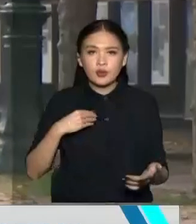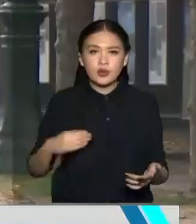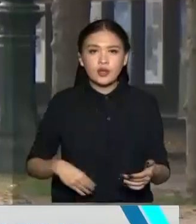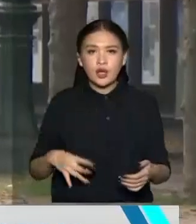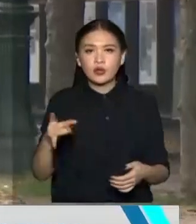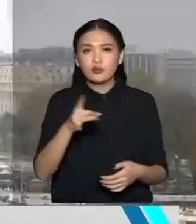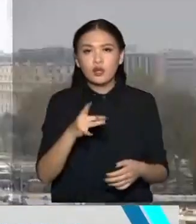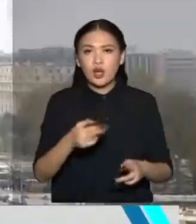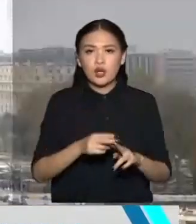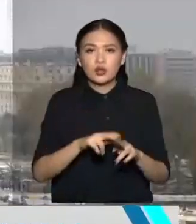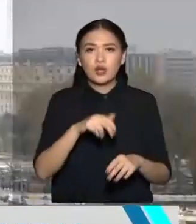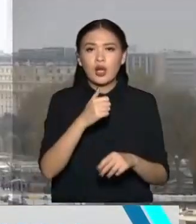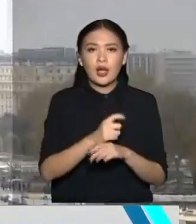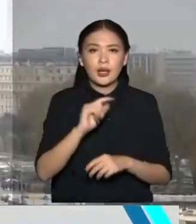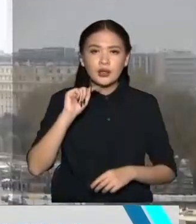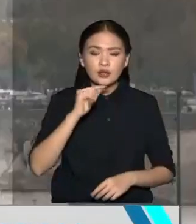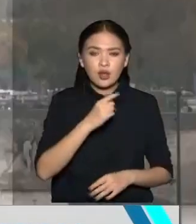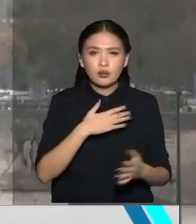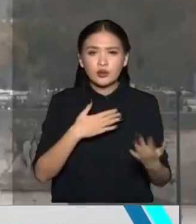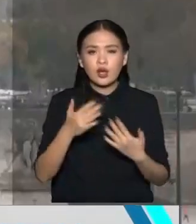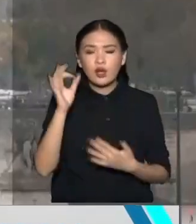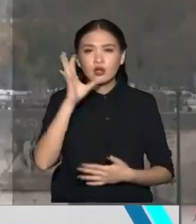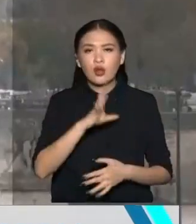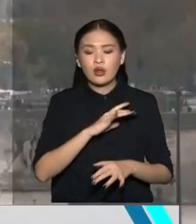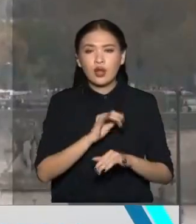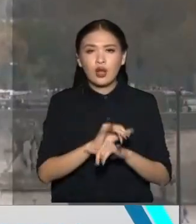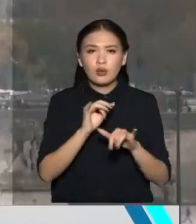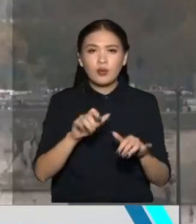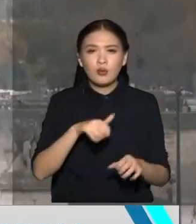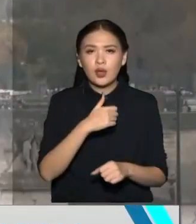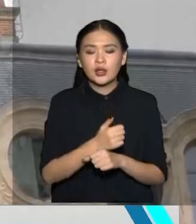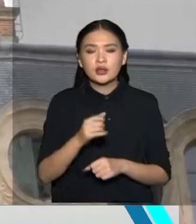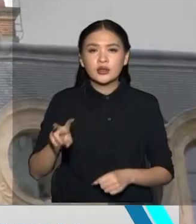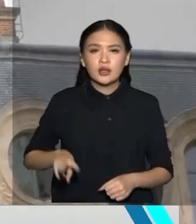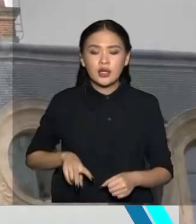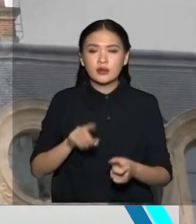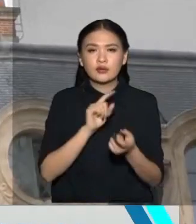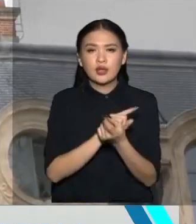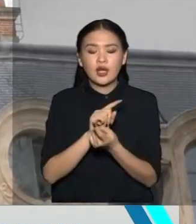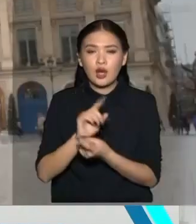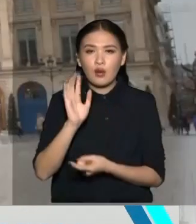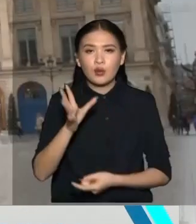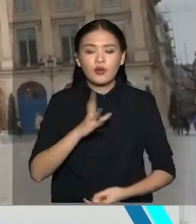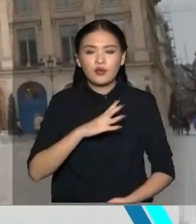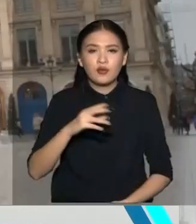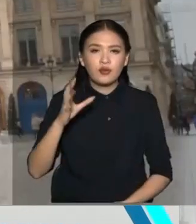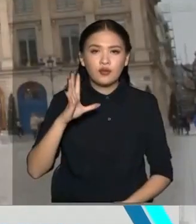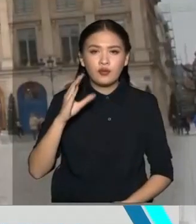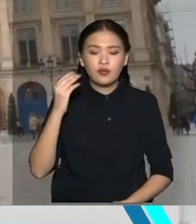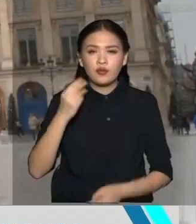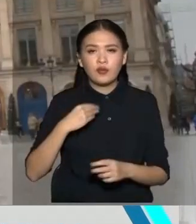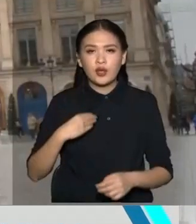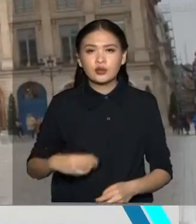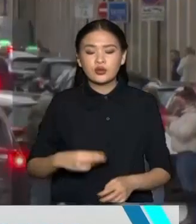жоғары палатасының төрағасы мен экономикалық серіктестік және даму ұйымының бас директорымен кездеседі. Сонымен қатар француздық іскер топпен